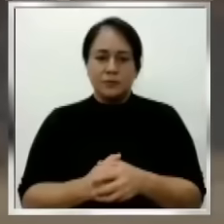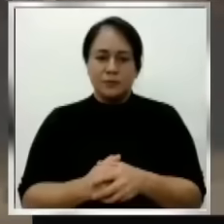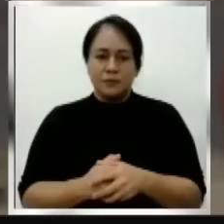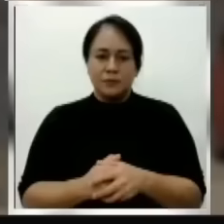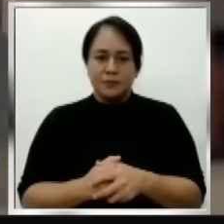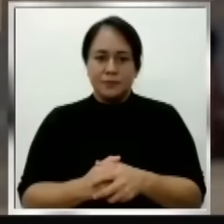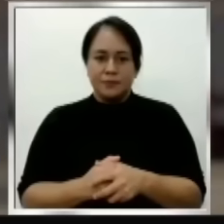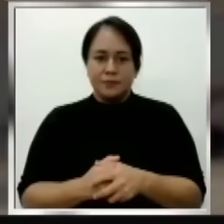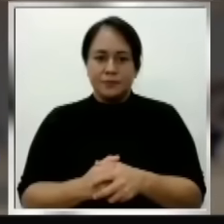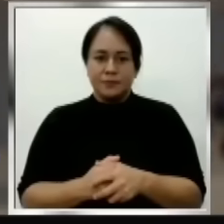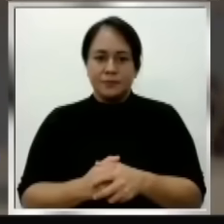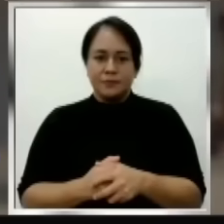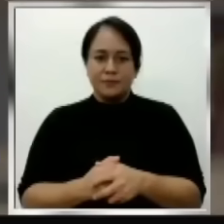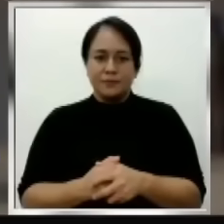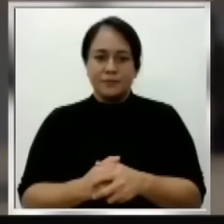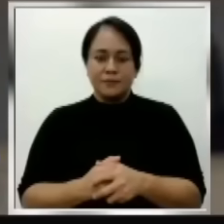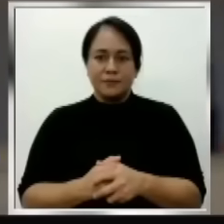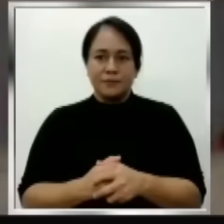Joseph!